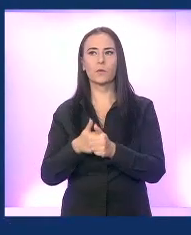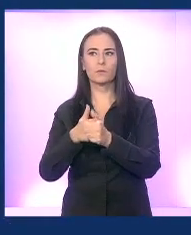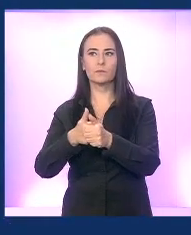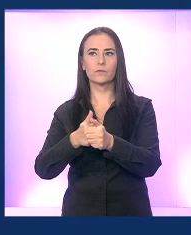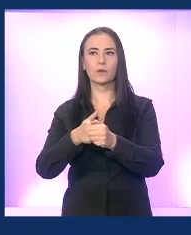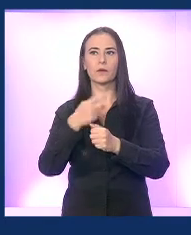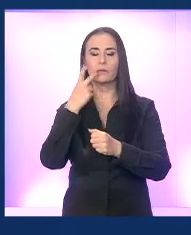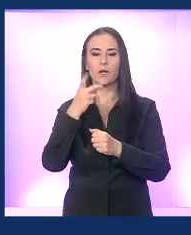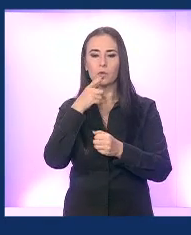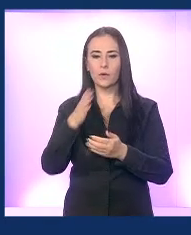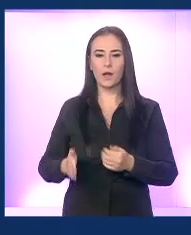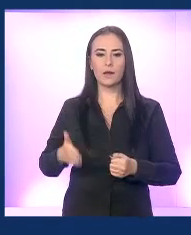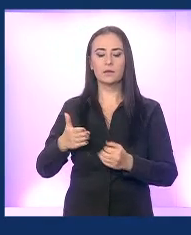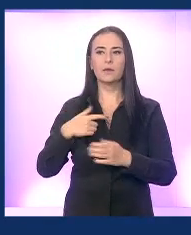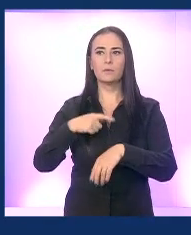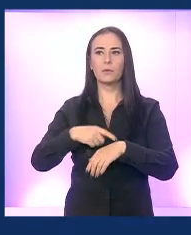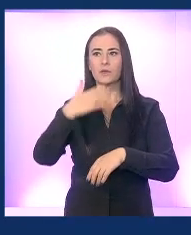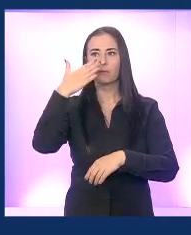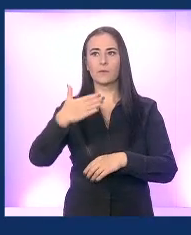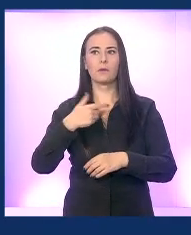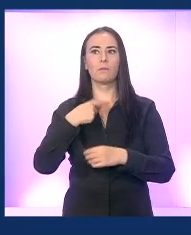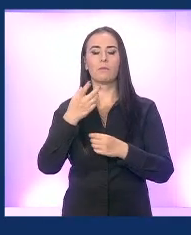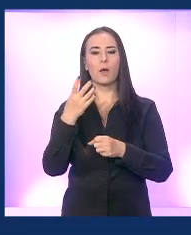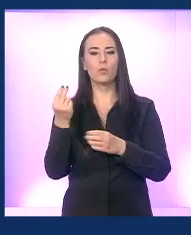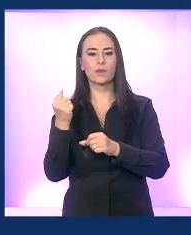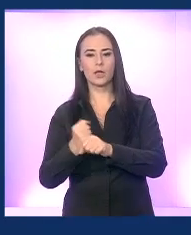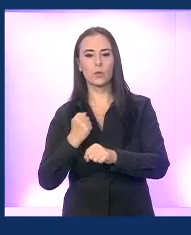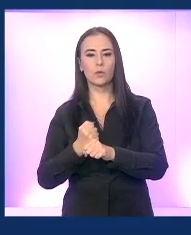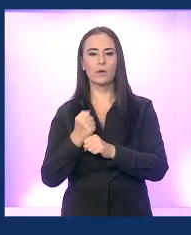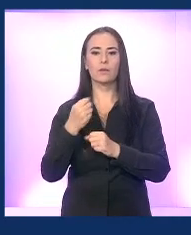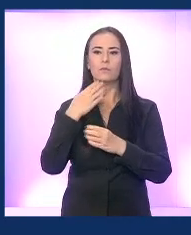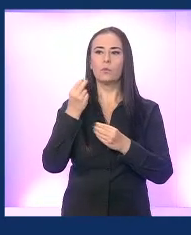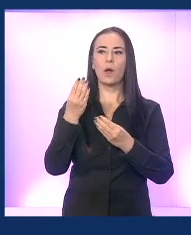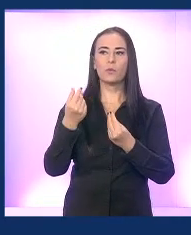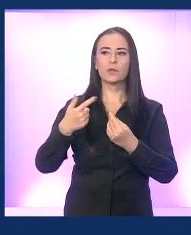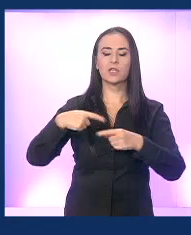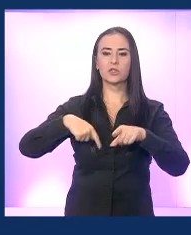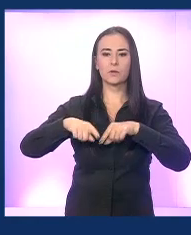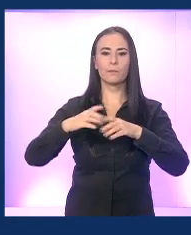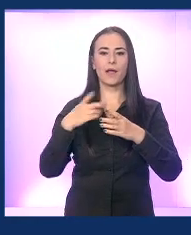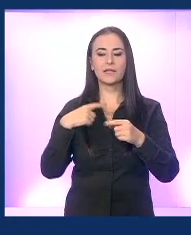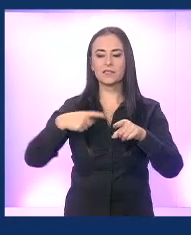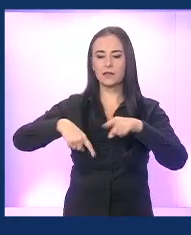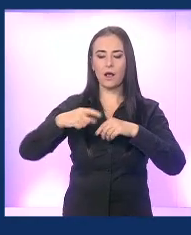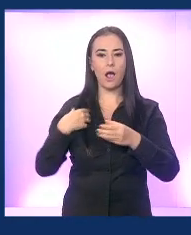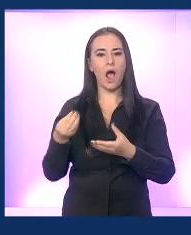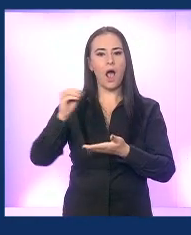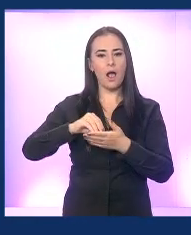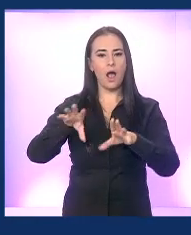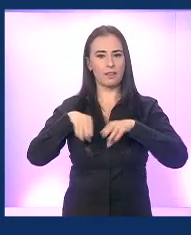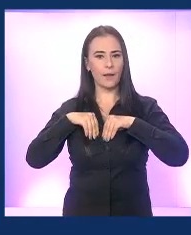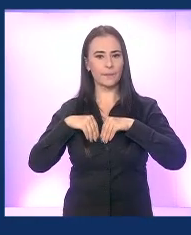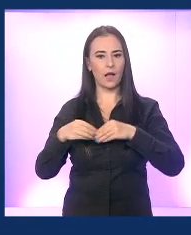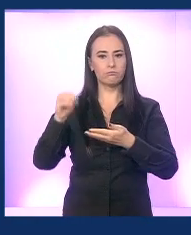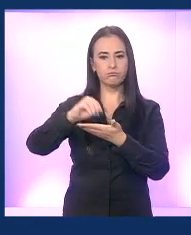dezvoltarea sectorului feroviar despre faptul că mai este mult de muncă și pe zona de mers al trenurilor și practic